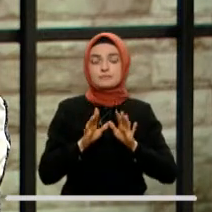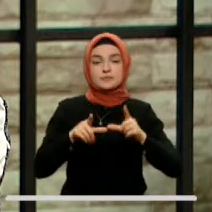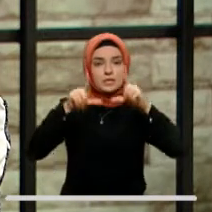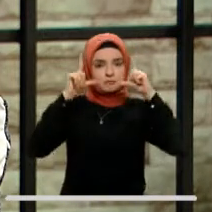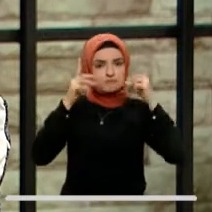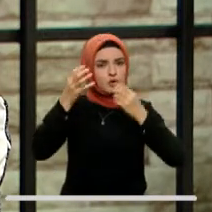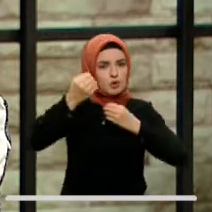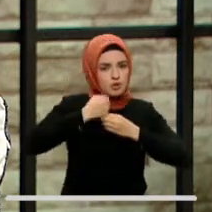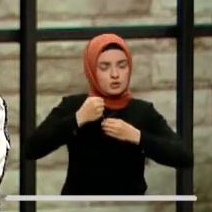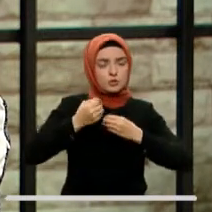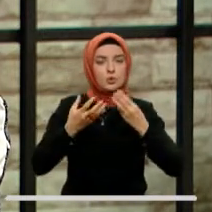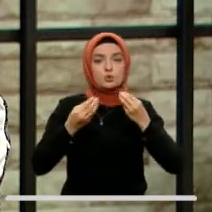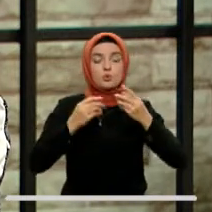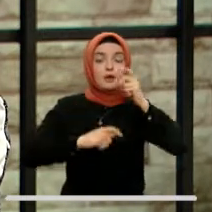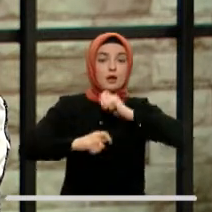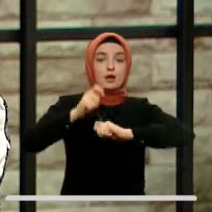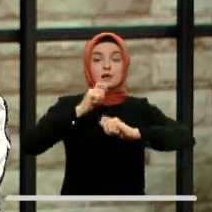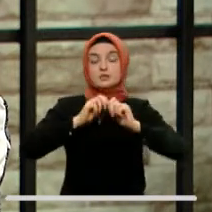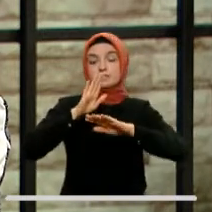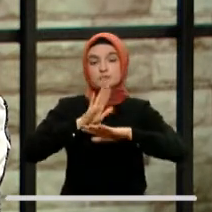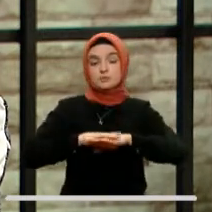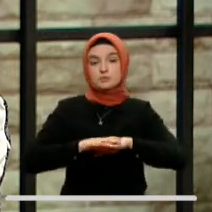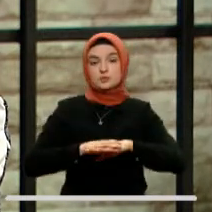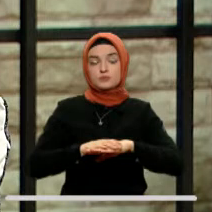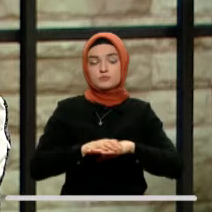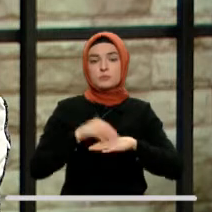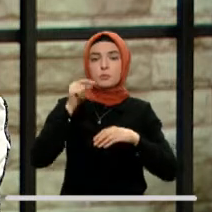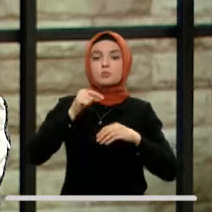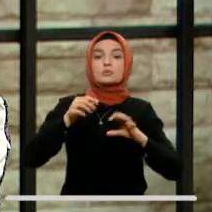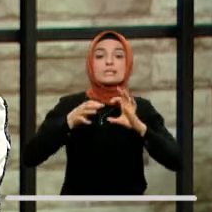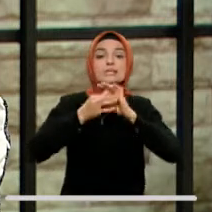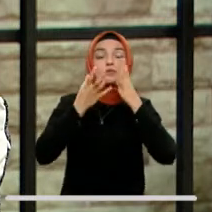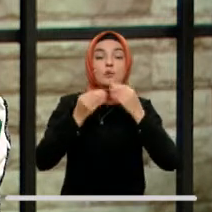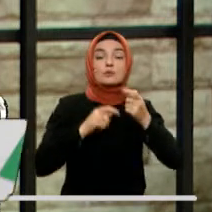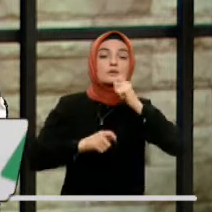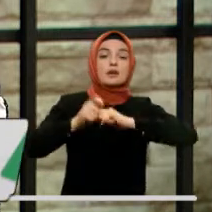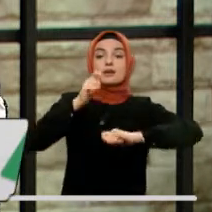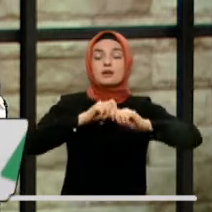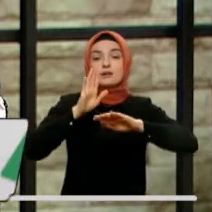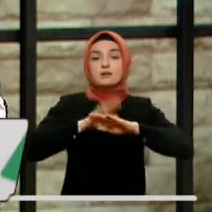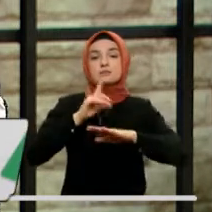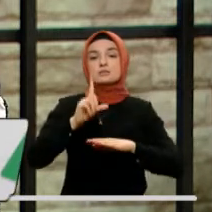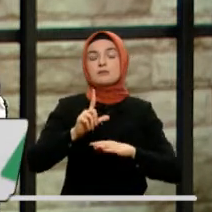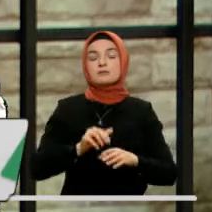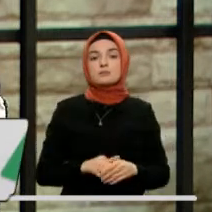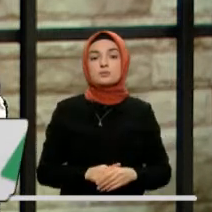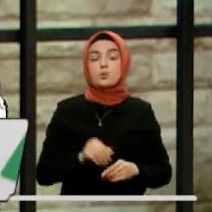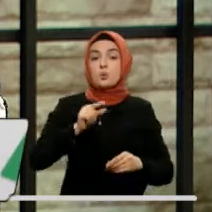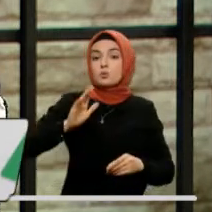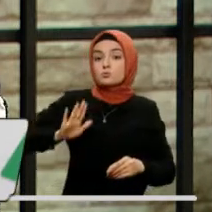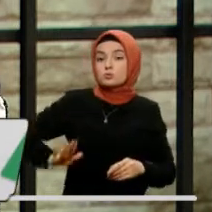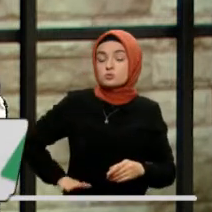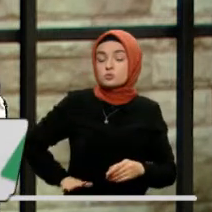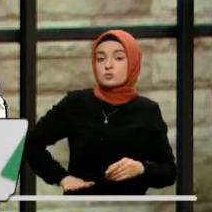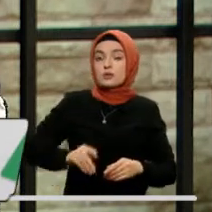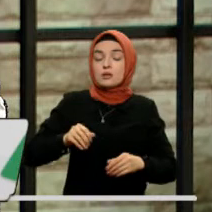İhtiyacını alacak, bolca hareket edecek. Burada hareket kilit nokta. Yani çocuğu benim hareket ettirmem gerekiyor. Çünkü o çocuk zaten